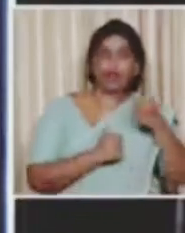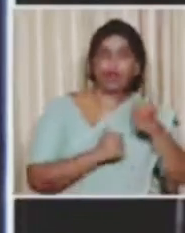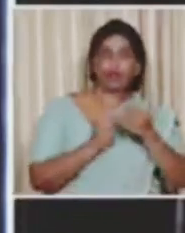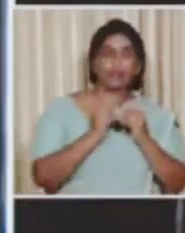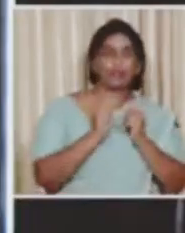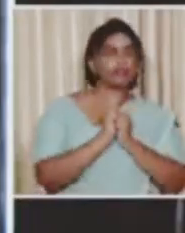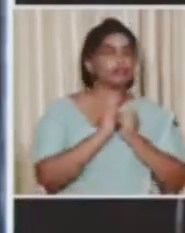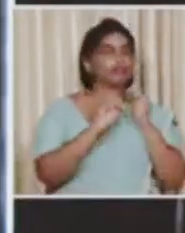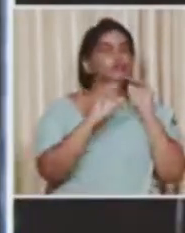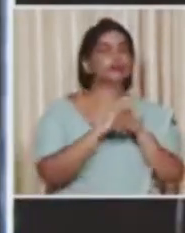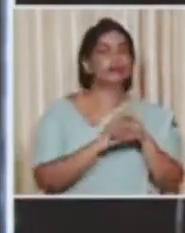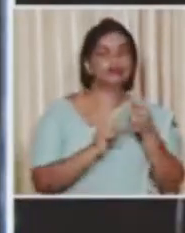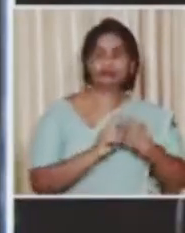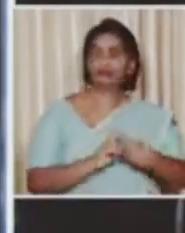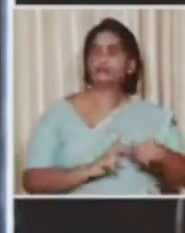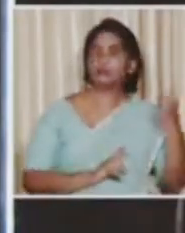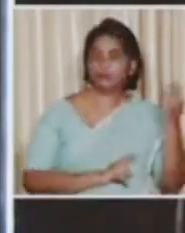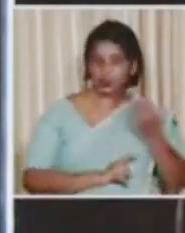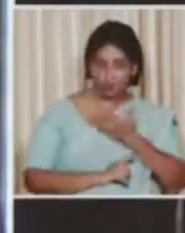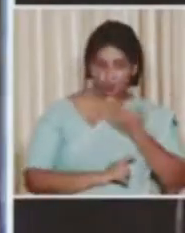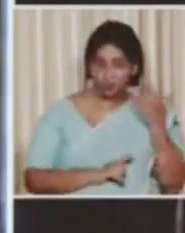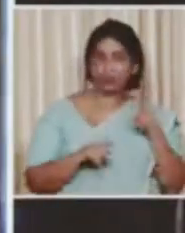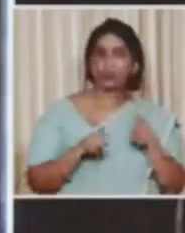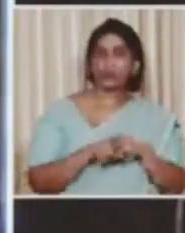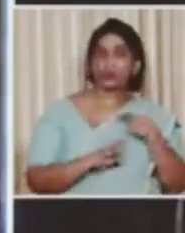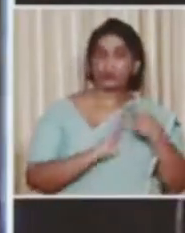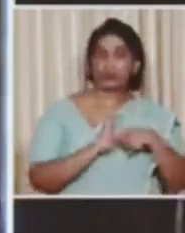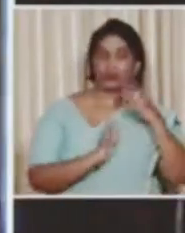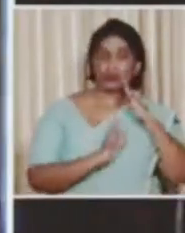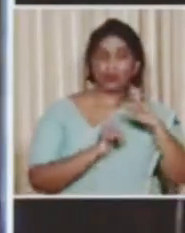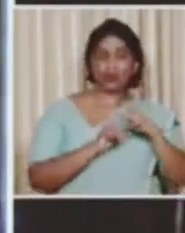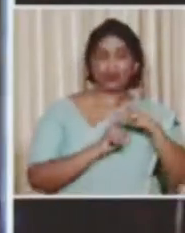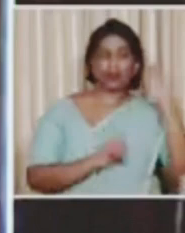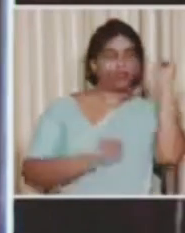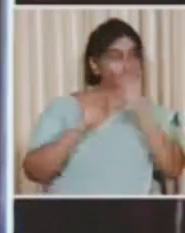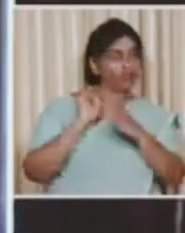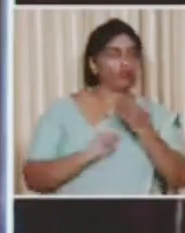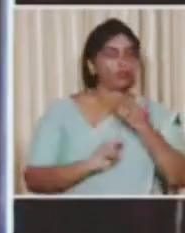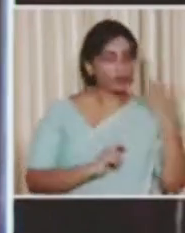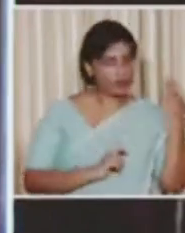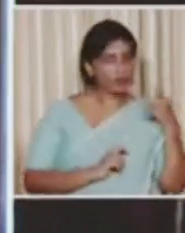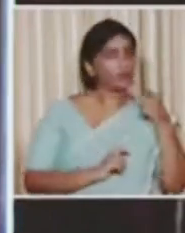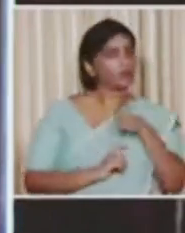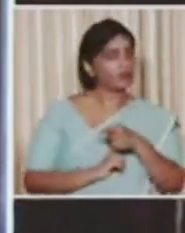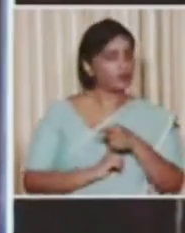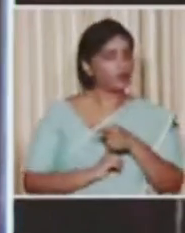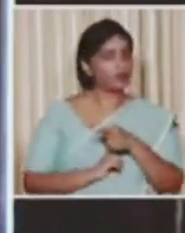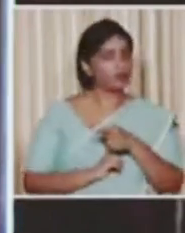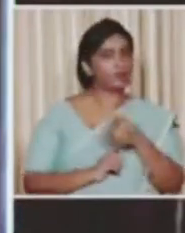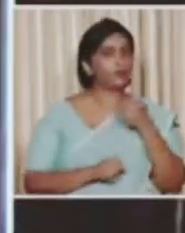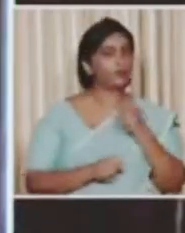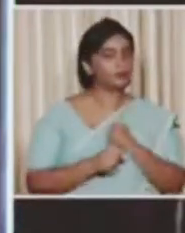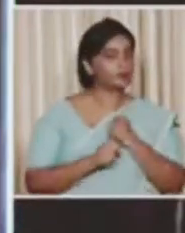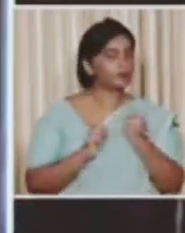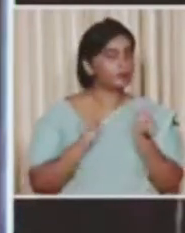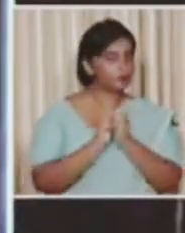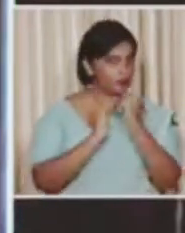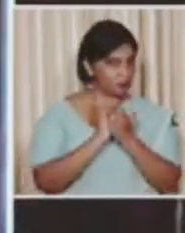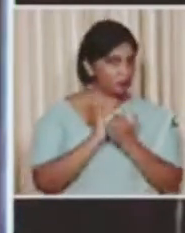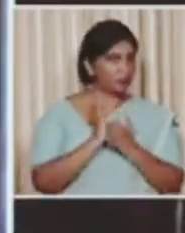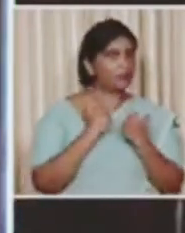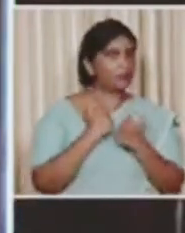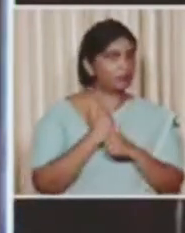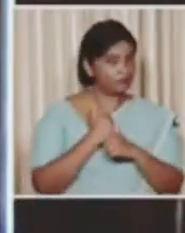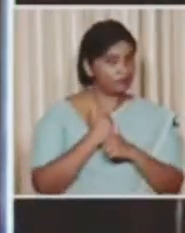තැනකට ඒ අයගේ ආර්ථිකය හදා ගන්නත් පුළුවන්, ඒ වගේම රටට විදේශ ආදායමක් ලබා ගන්නත් පුළුවන්. මේ සඳහා රජය හැටියට වැඩපිළිවෙලක් සකස්